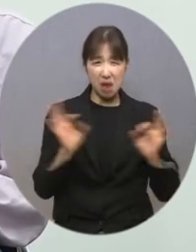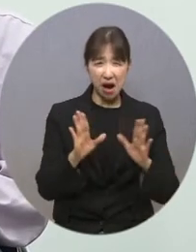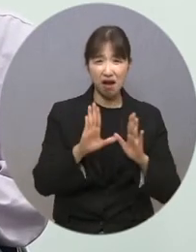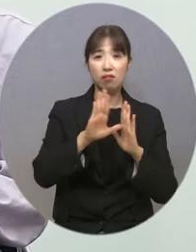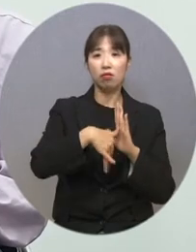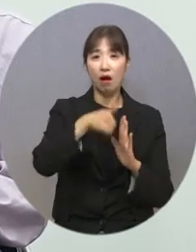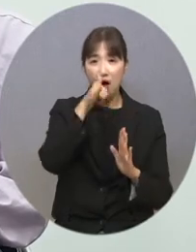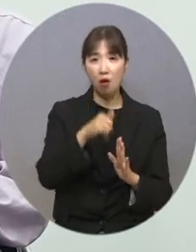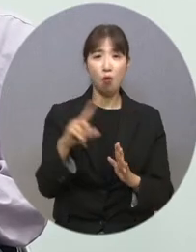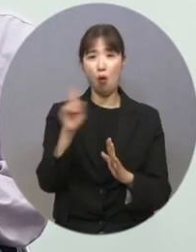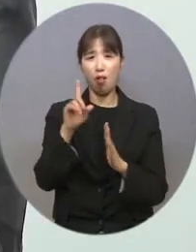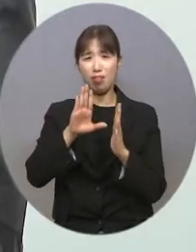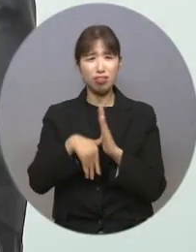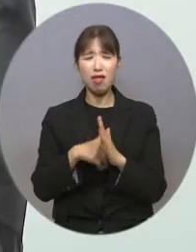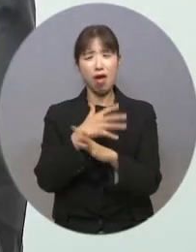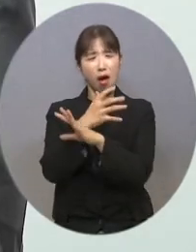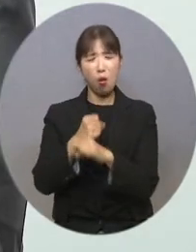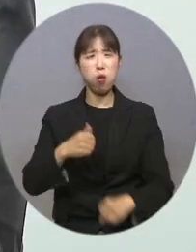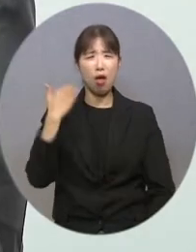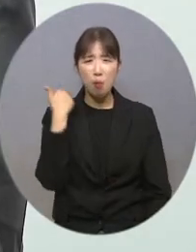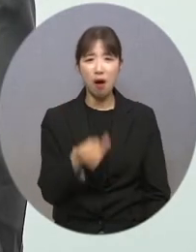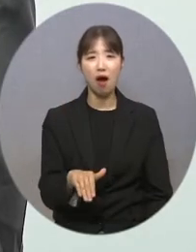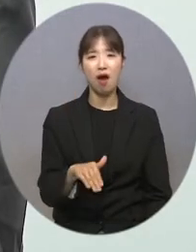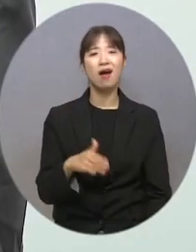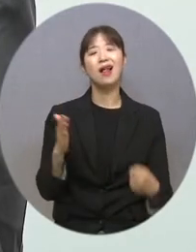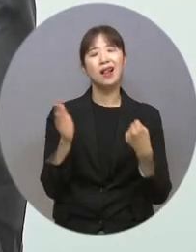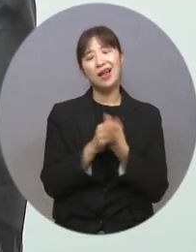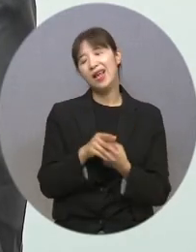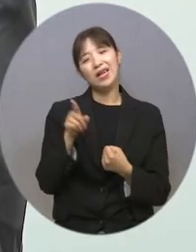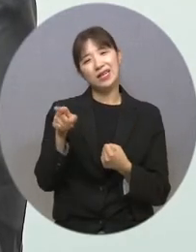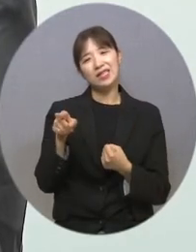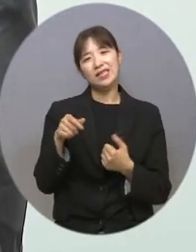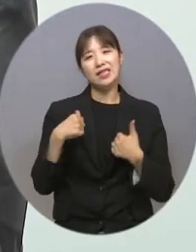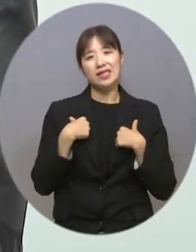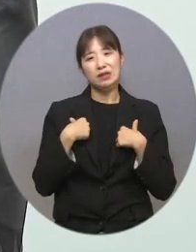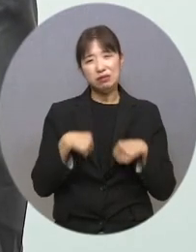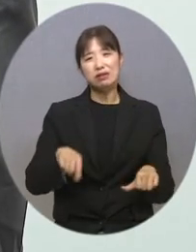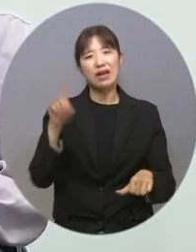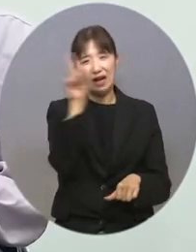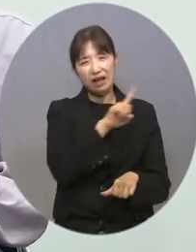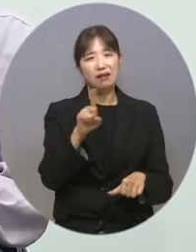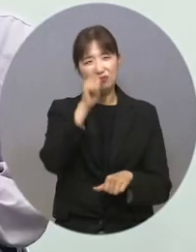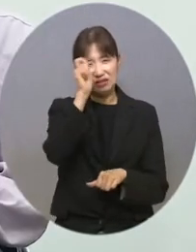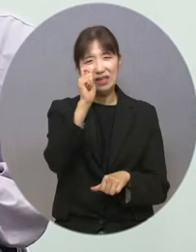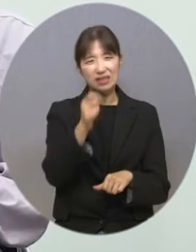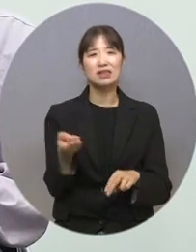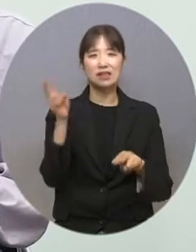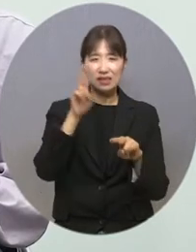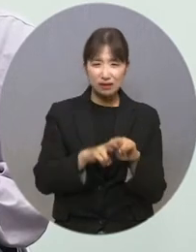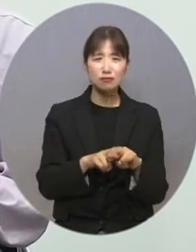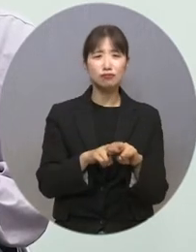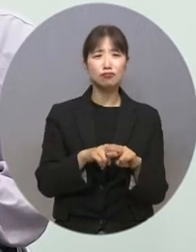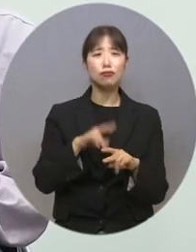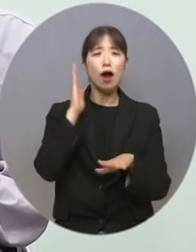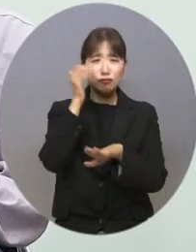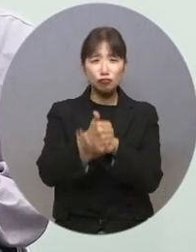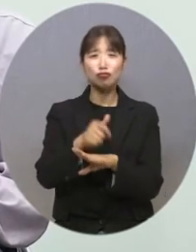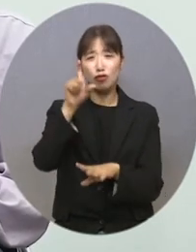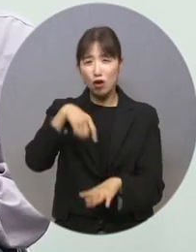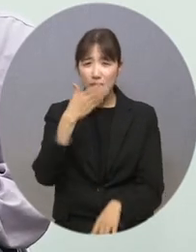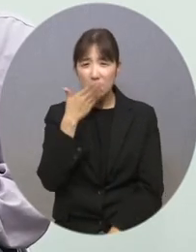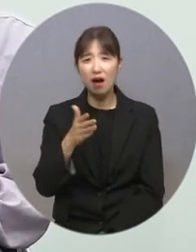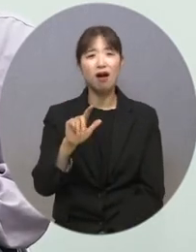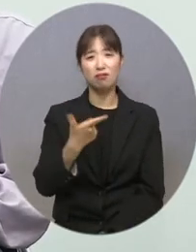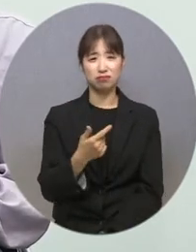잡히고 안 대표 엄청 느리게 잡히다 보니까 결론적으로 이제 아무 택시나 타고 후불 결제를 할 수 있는 시스템도 아니고 저희가